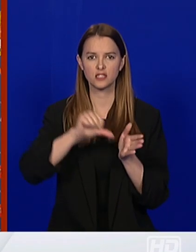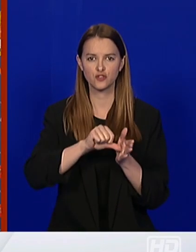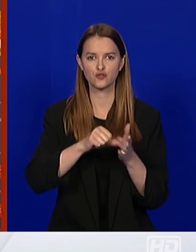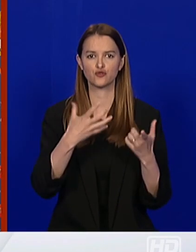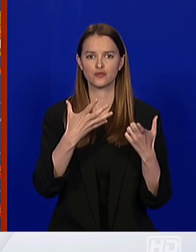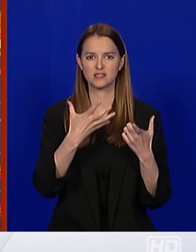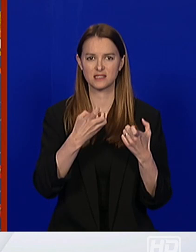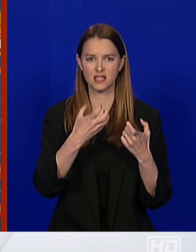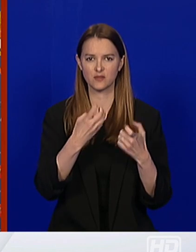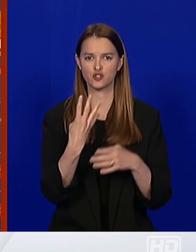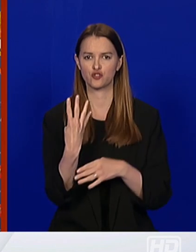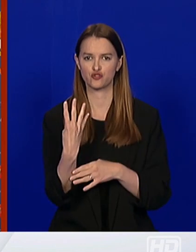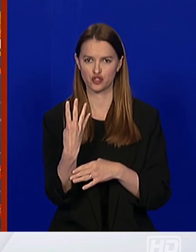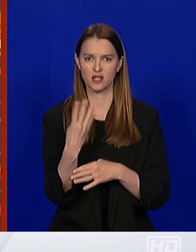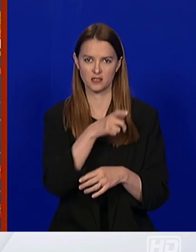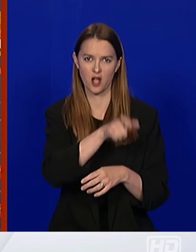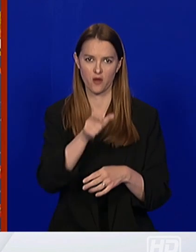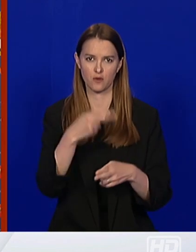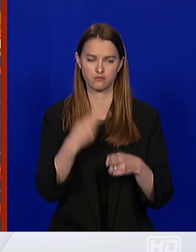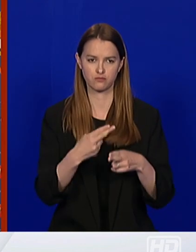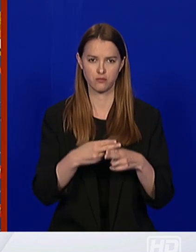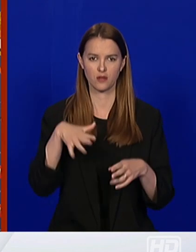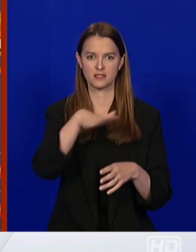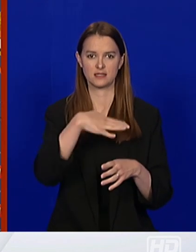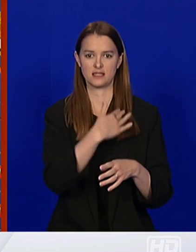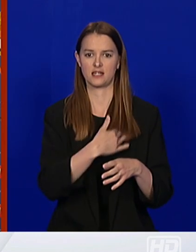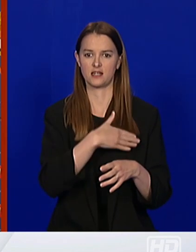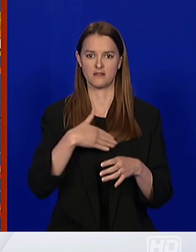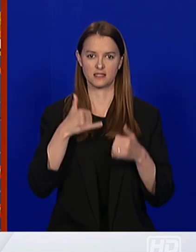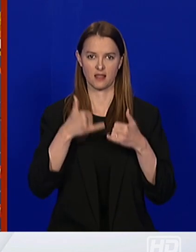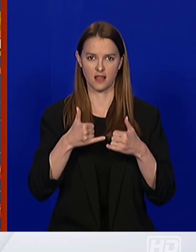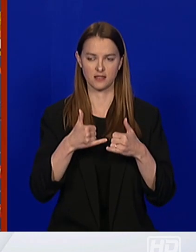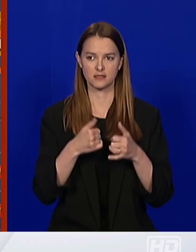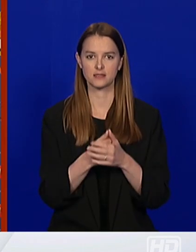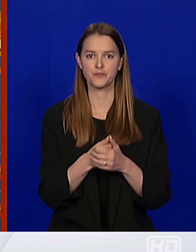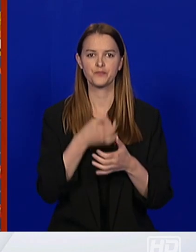1704 bolesnika u Republici Hrvatskoj na današnji dan. Testirano je